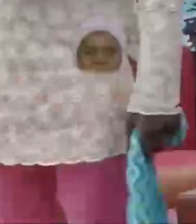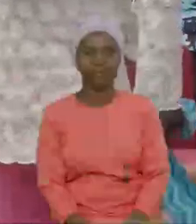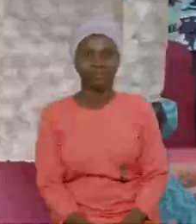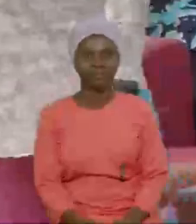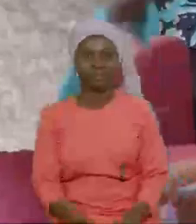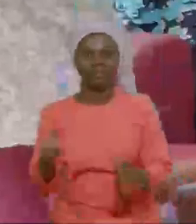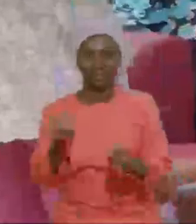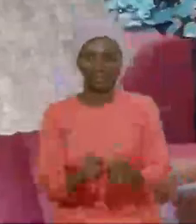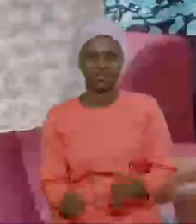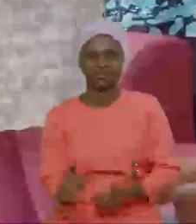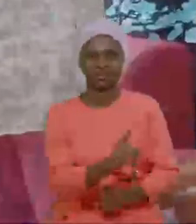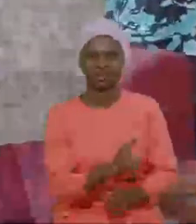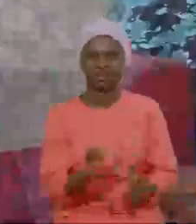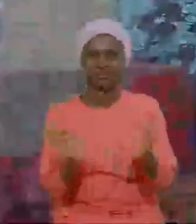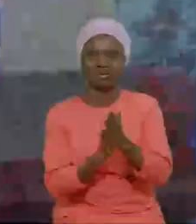the Lord.